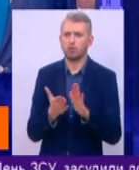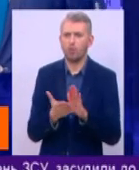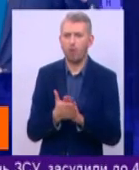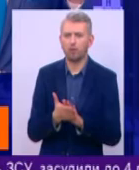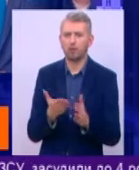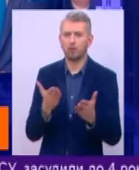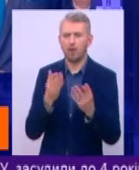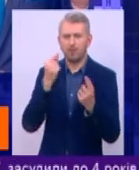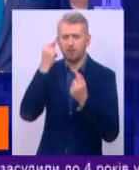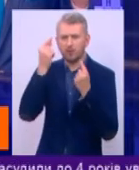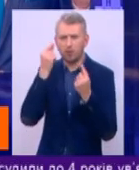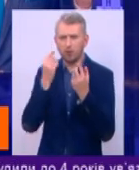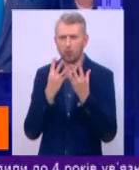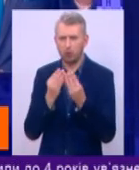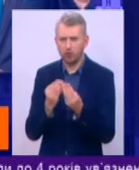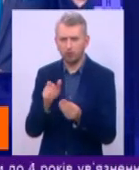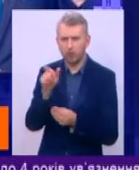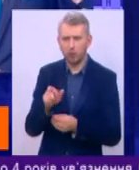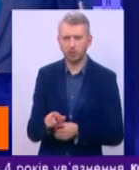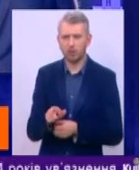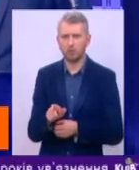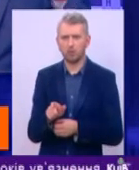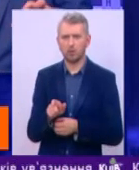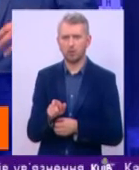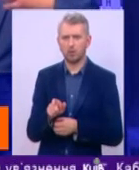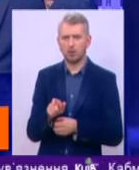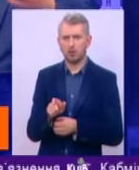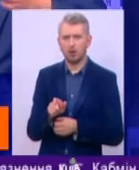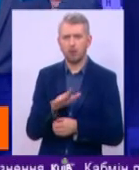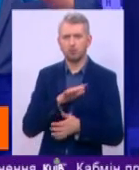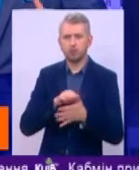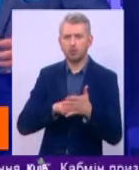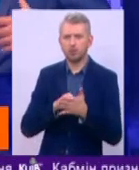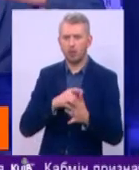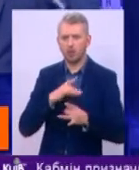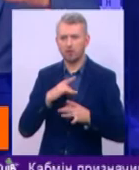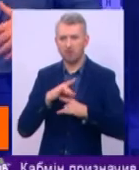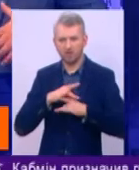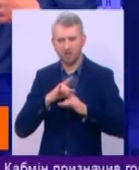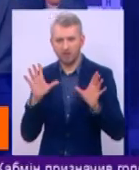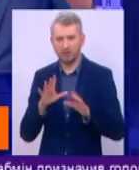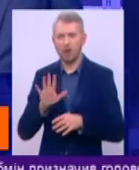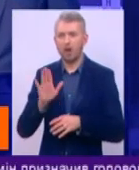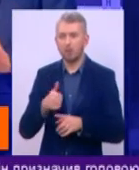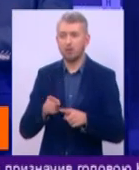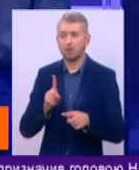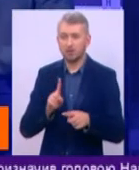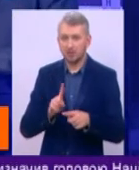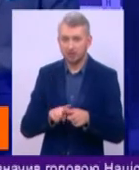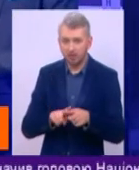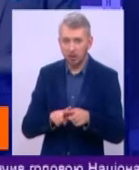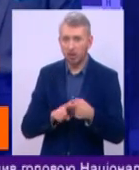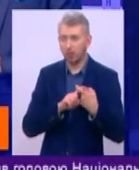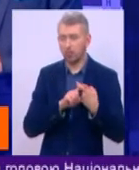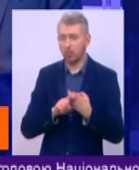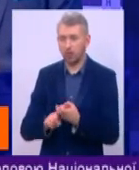які психологічно тиснули на людину, які спричинили, можливо, нервові зриви, а потім вже це і безпосередньо